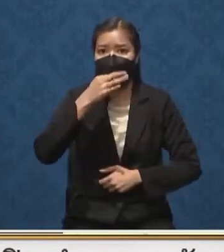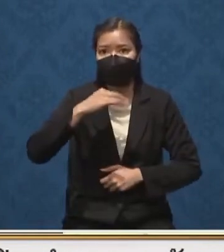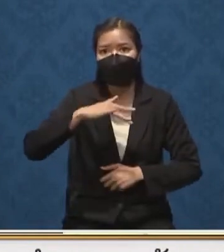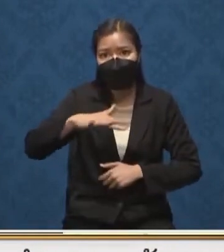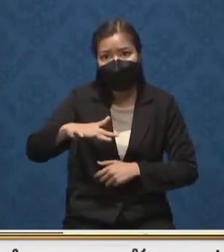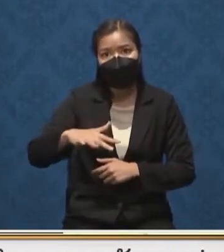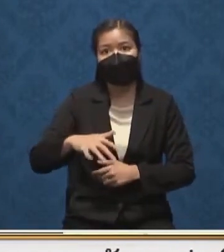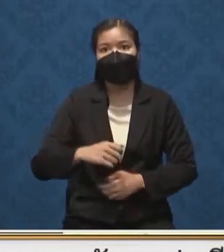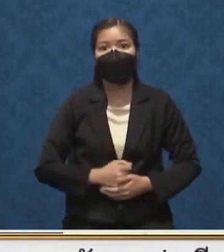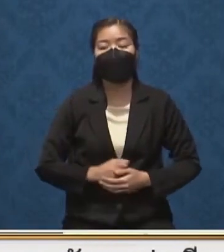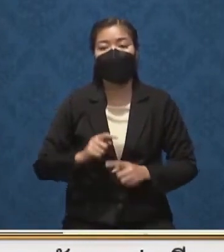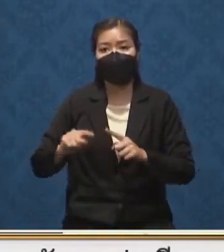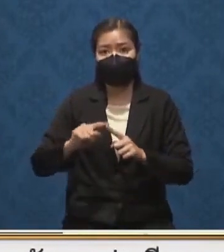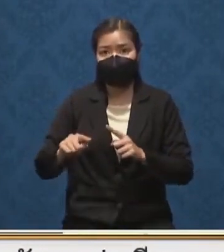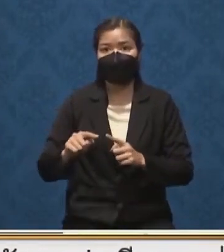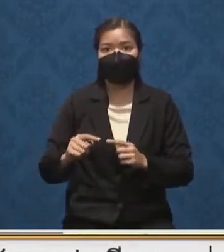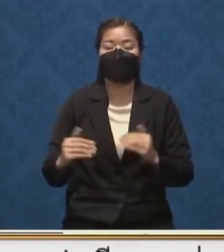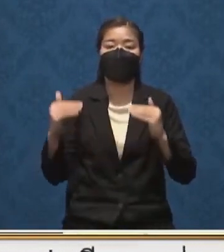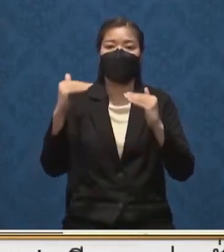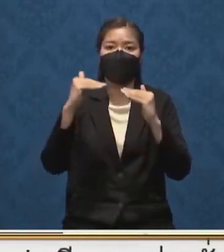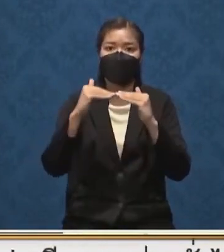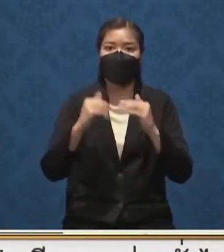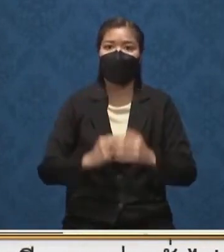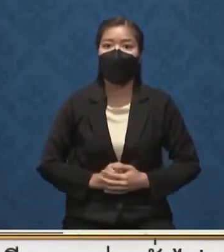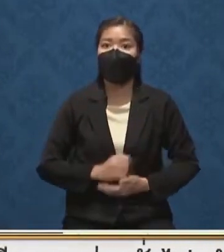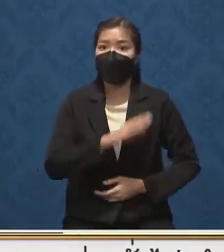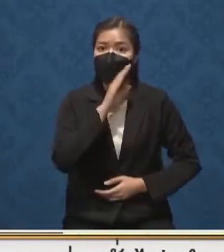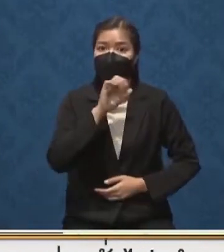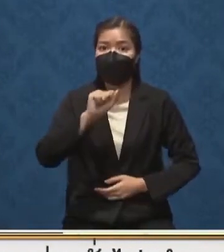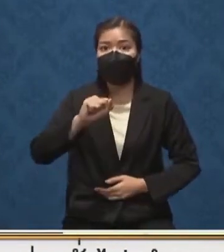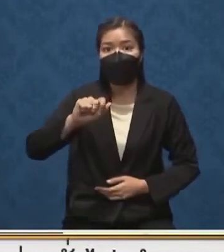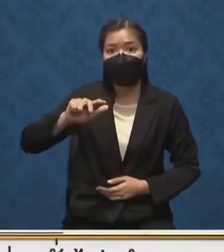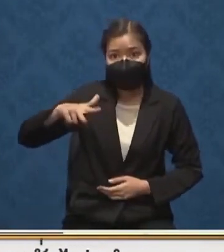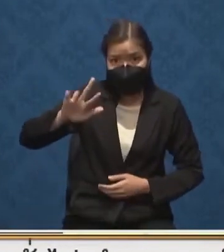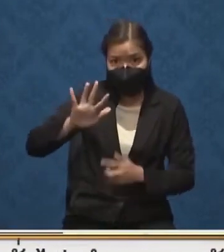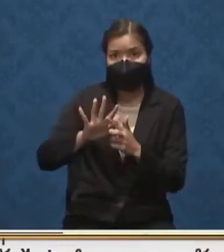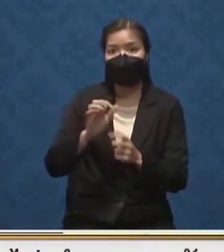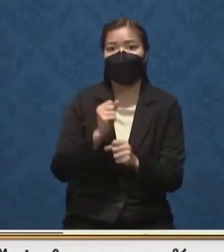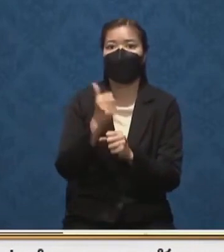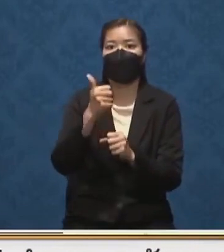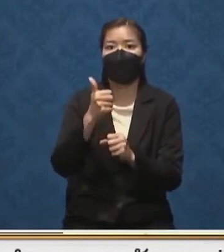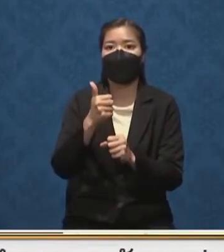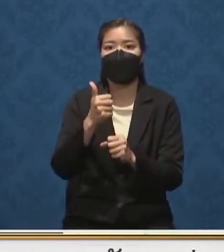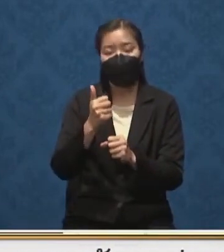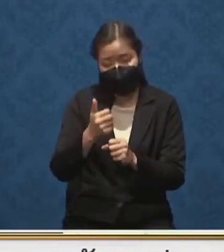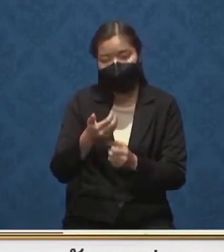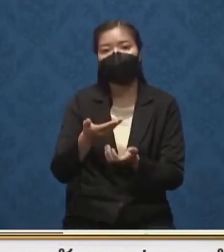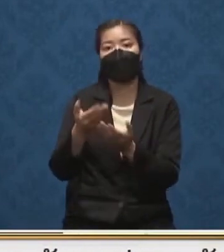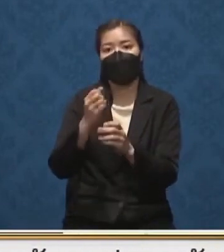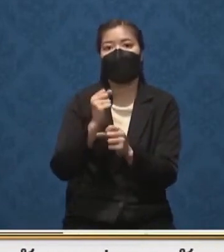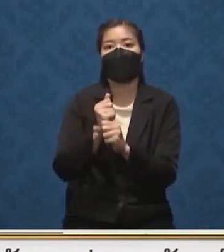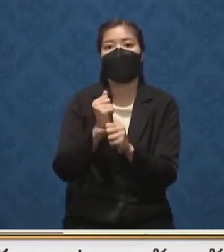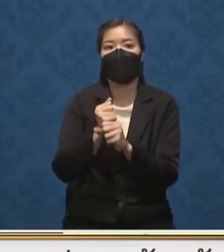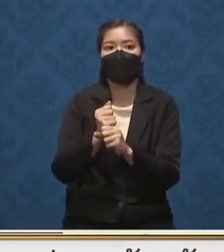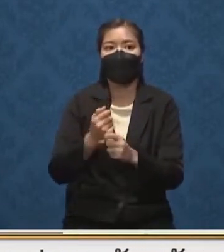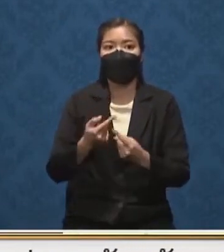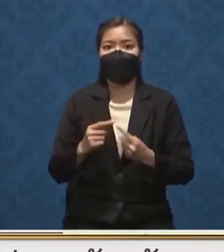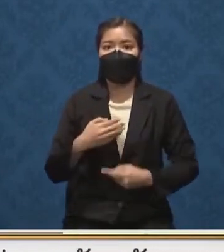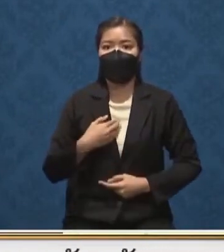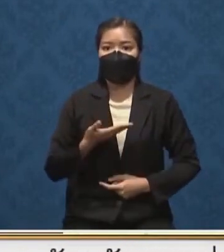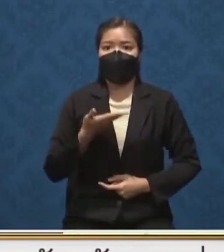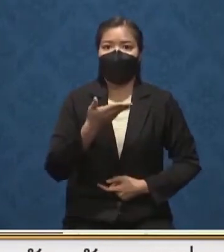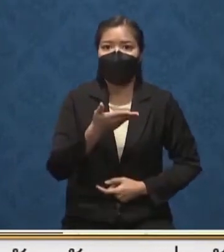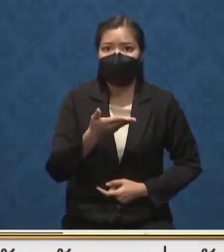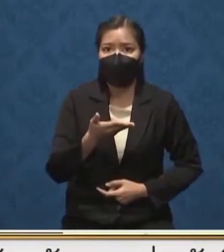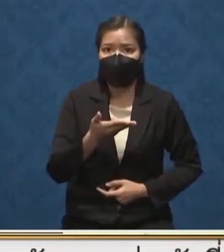ไปแล้วมีถ้าสภาทำได้สภาก็ทำนะครับแต่ไม่ใช่ผมจะไปขอเพิกถอนอะไรเไม่